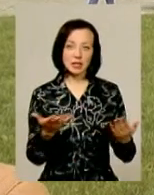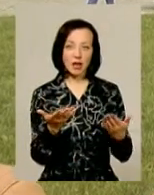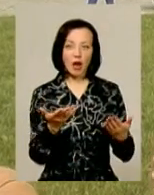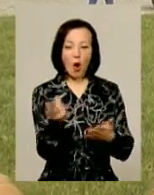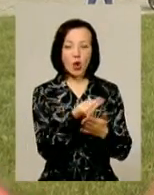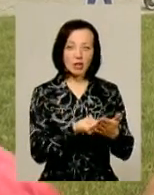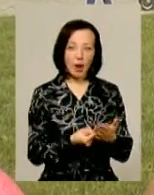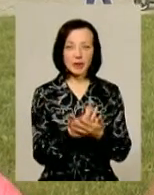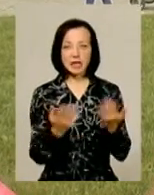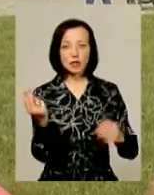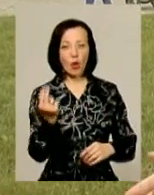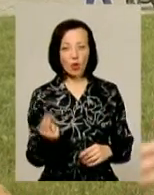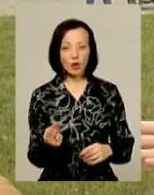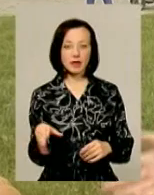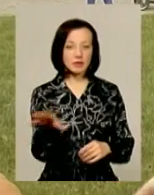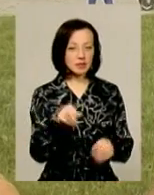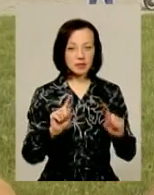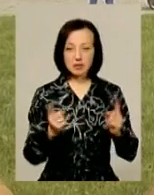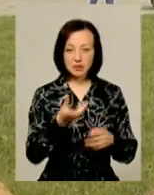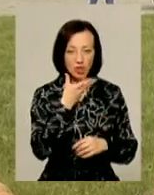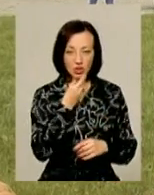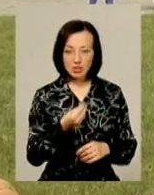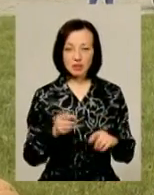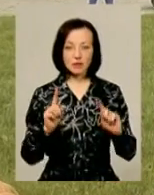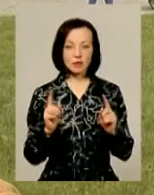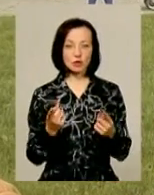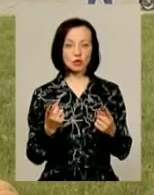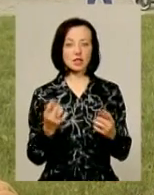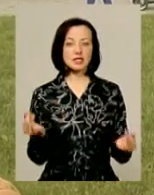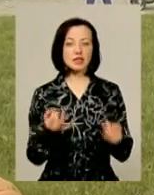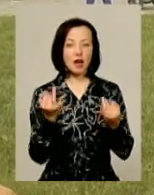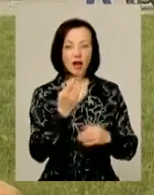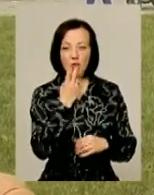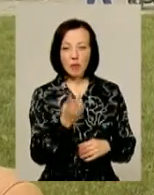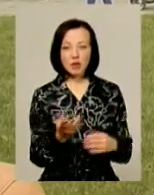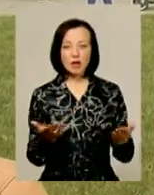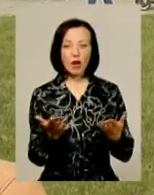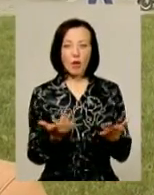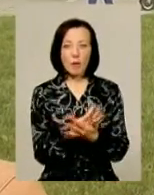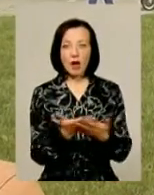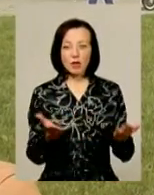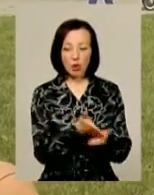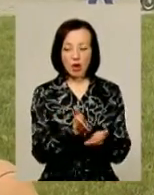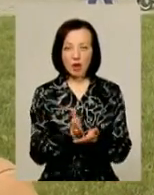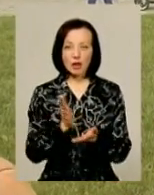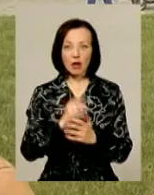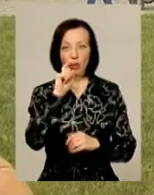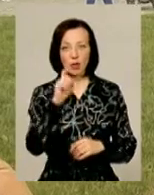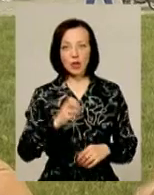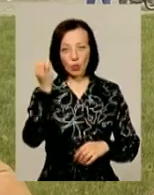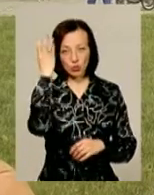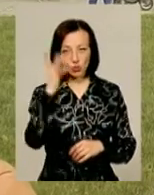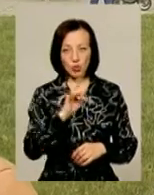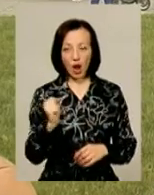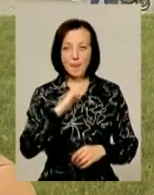орнаменти, різні кольори, але всі вони надзвичайно красиві. Дуже цікаво бачити, якою багатогранною є українська культура. А